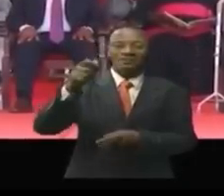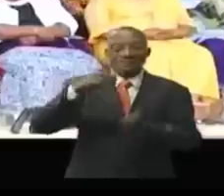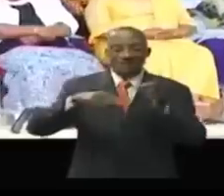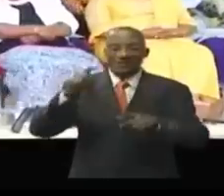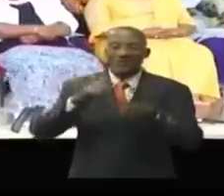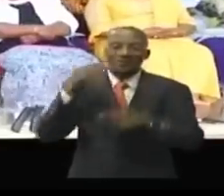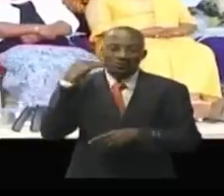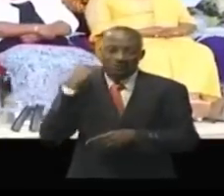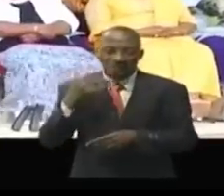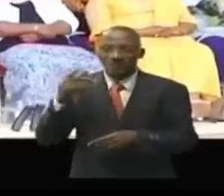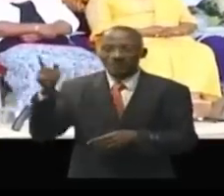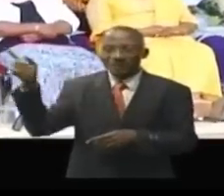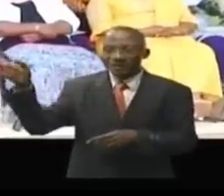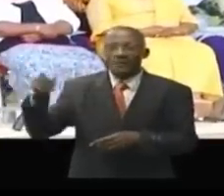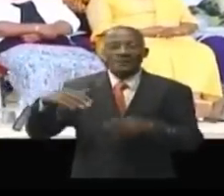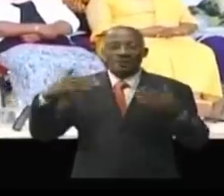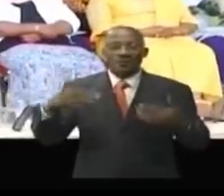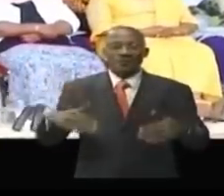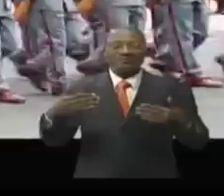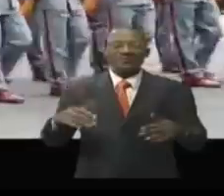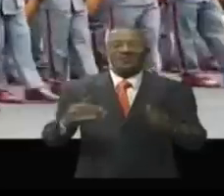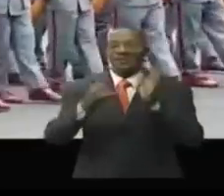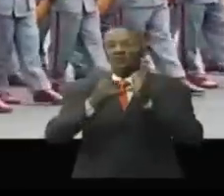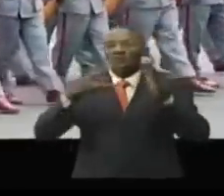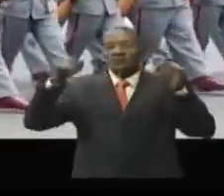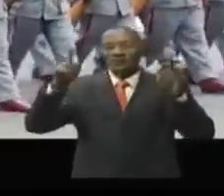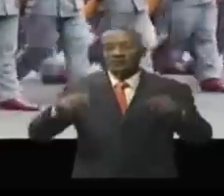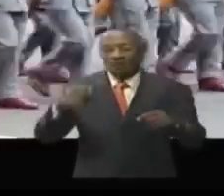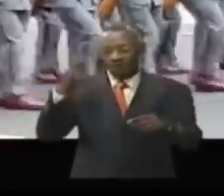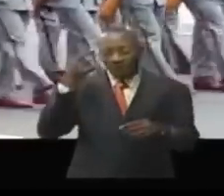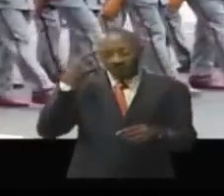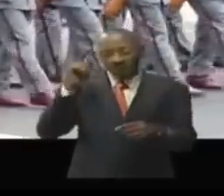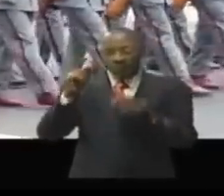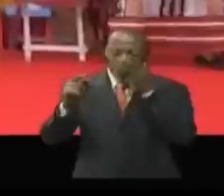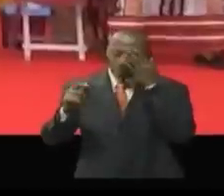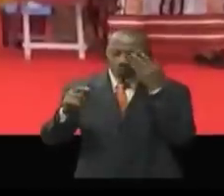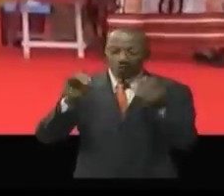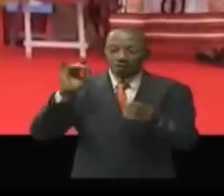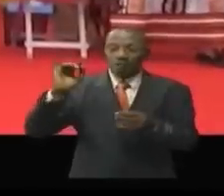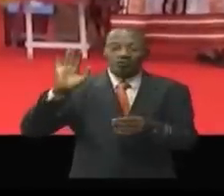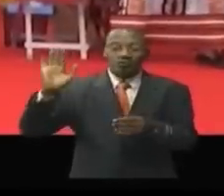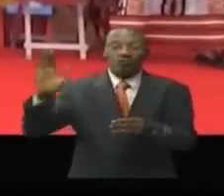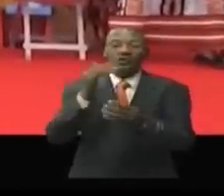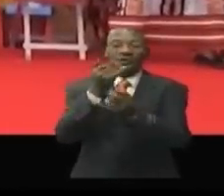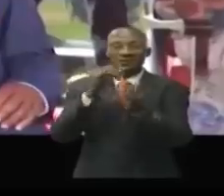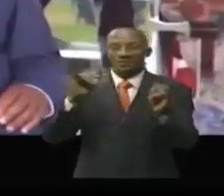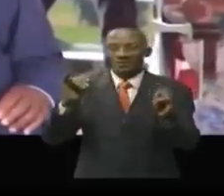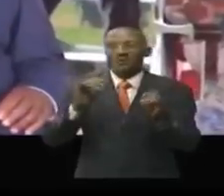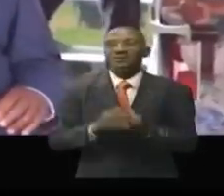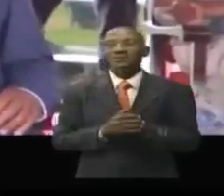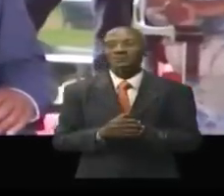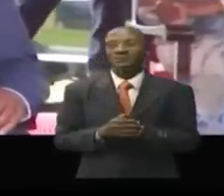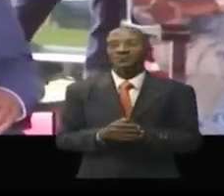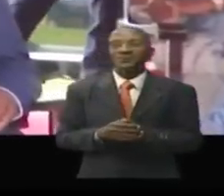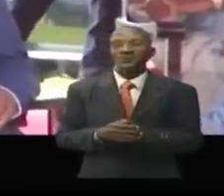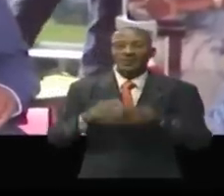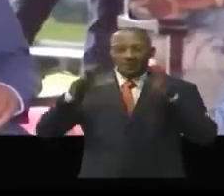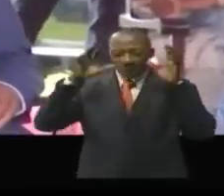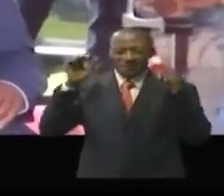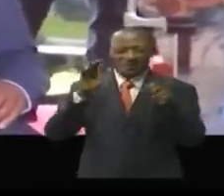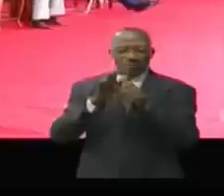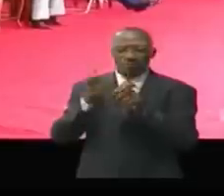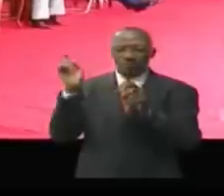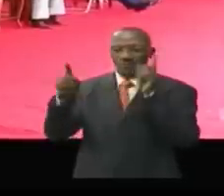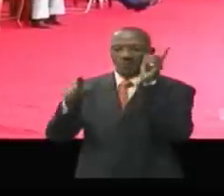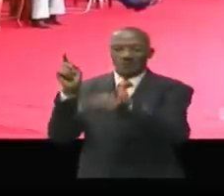Erster Kololo, où s'est tenue la célébration de ces moments historiques. À la tribune, le président Museveni